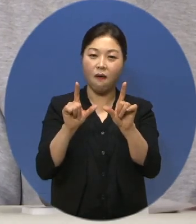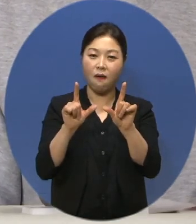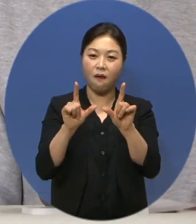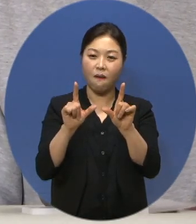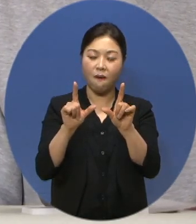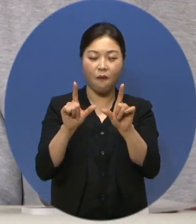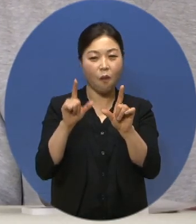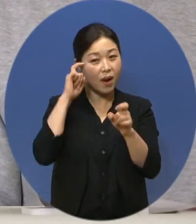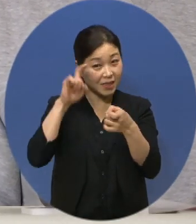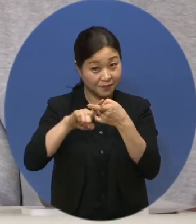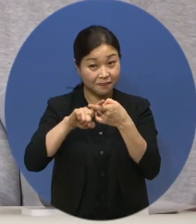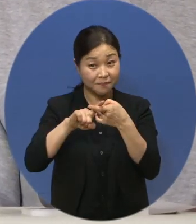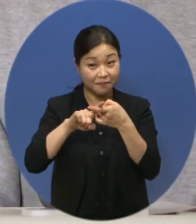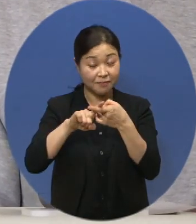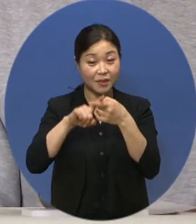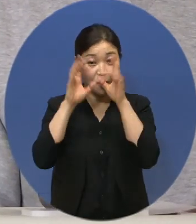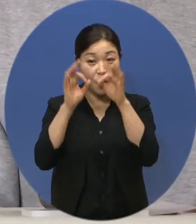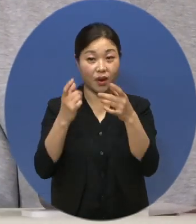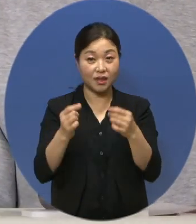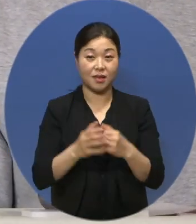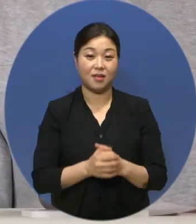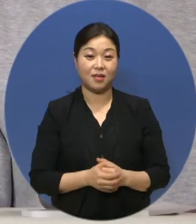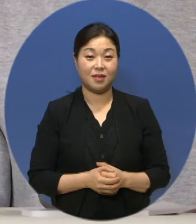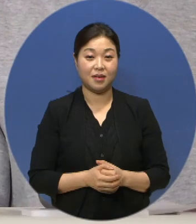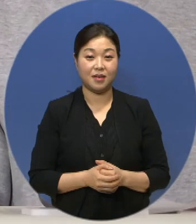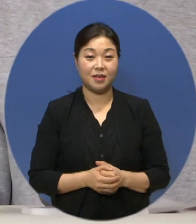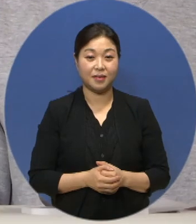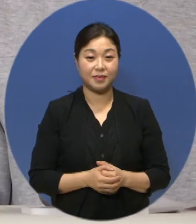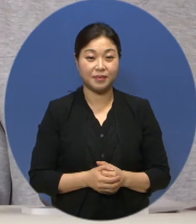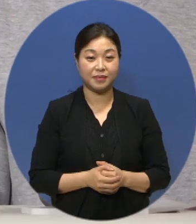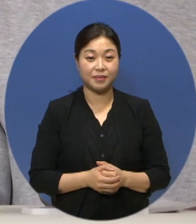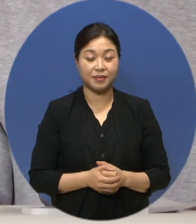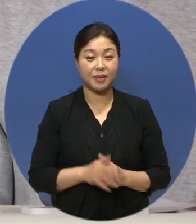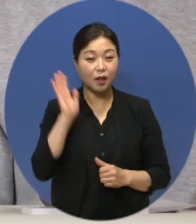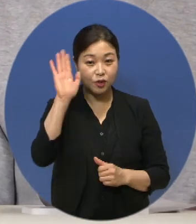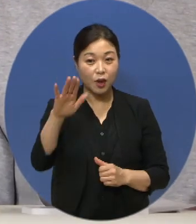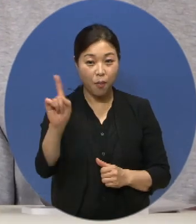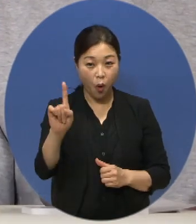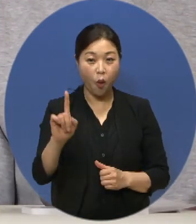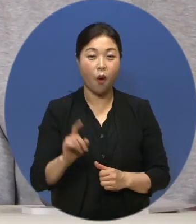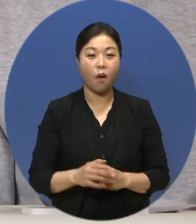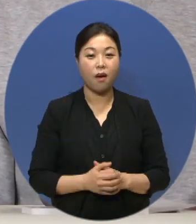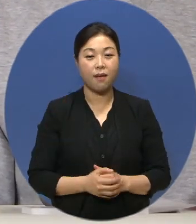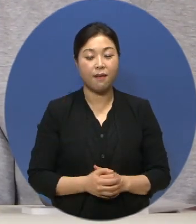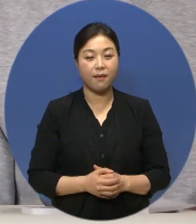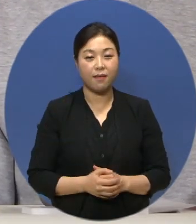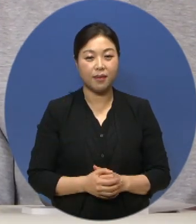인상 깊게 보여주는데 초반부터 해서 그러다 보니까 이제 나중에 그런